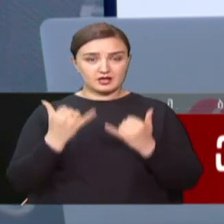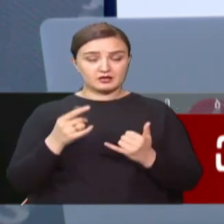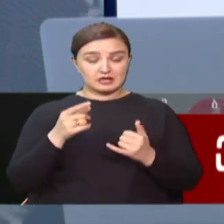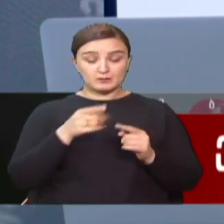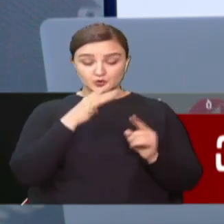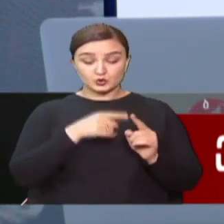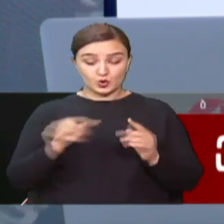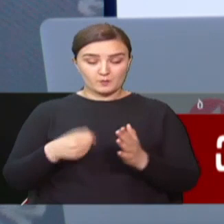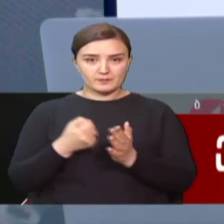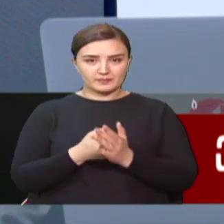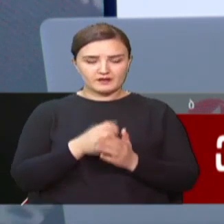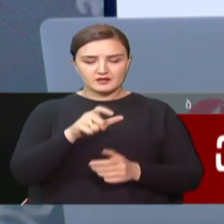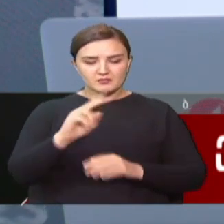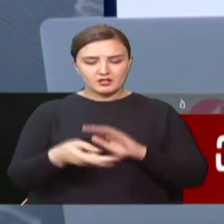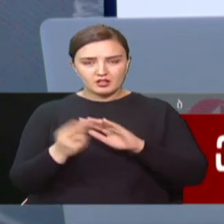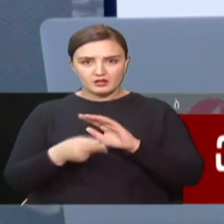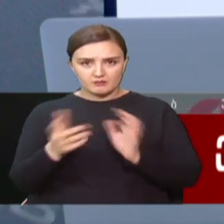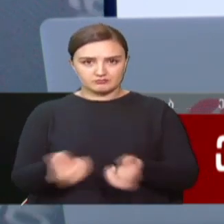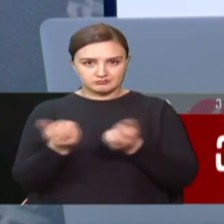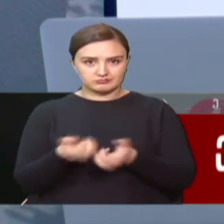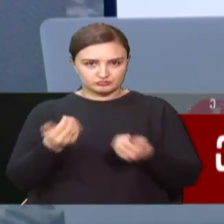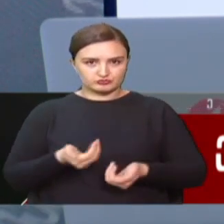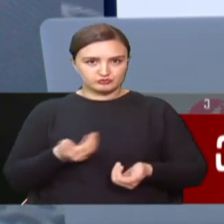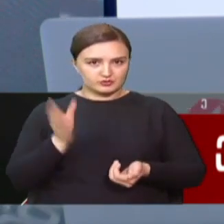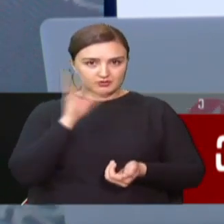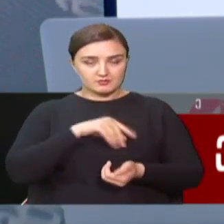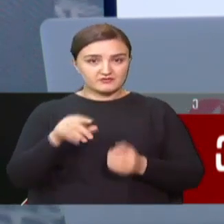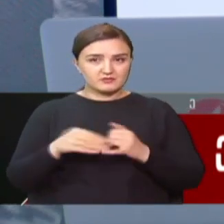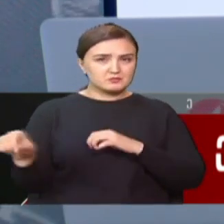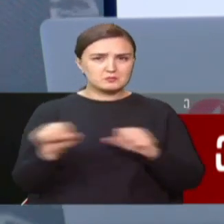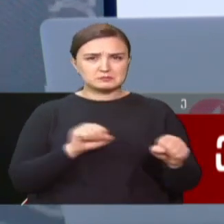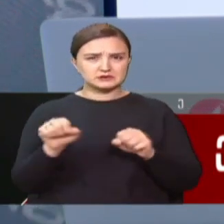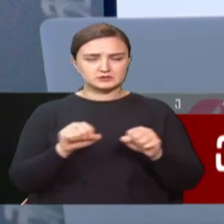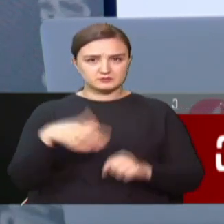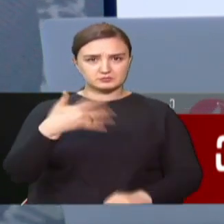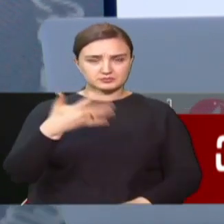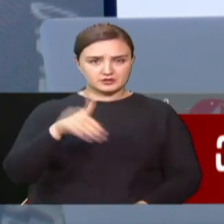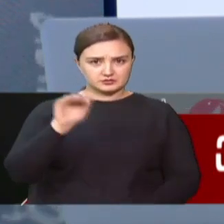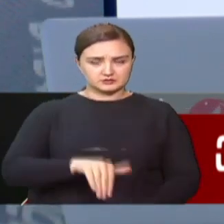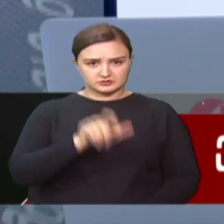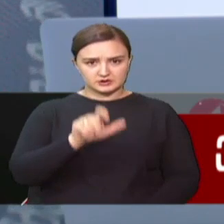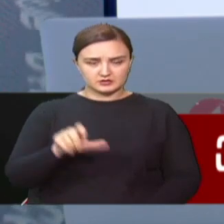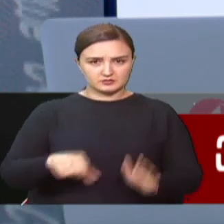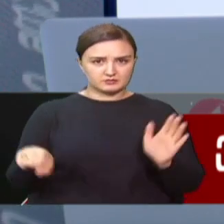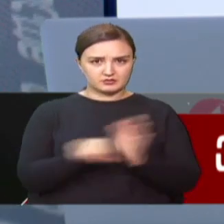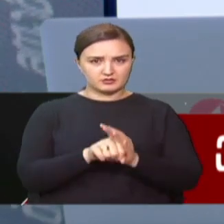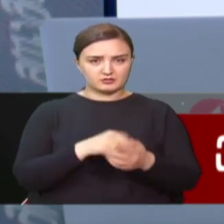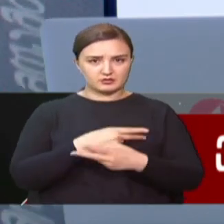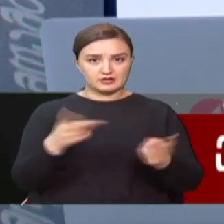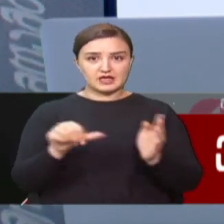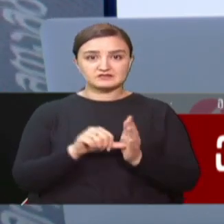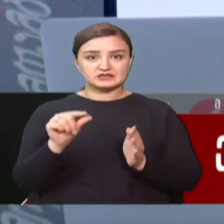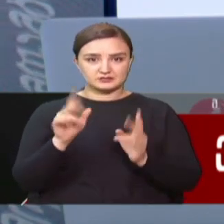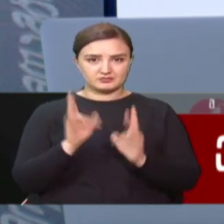matnan greu biscoș mocoli ram de nimem o calache gadarcines. Daman greveli mici srura romulmațor muțtat iată Sam de Adamianim scorpla